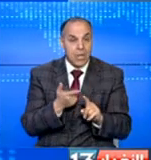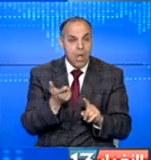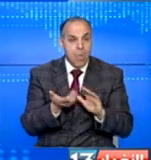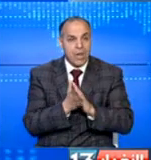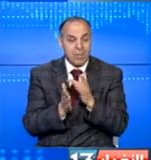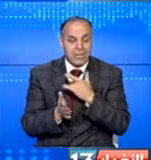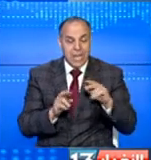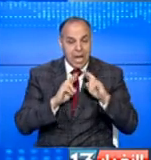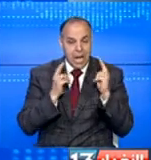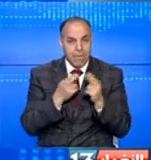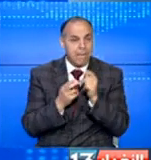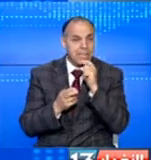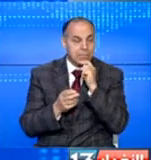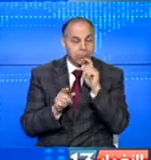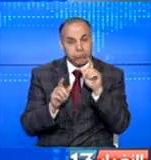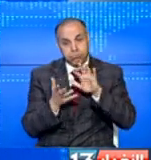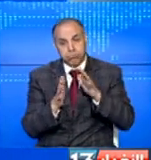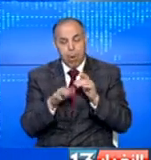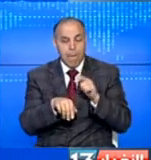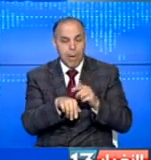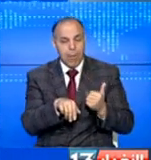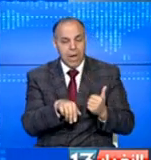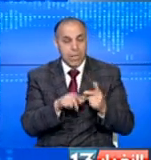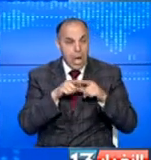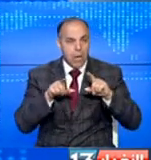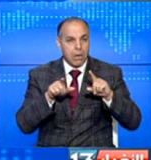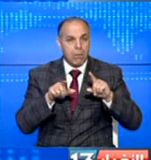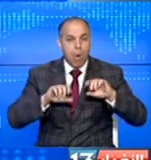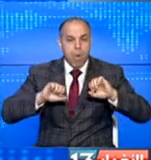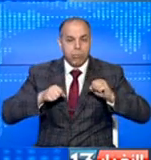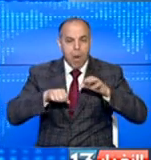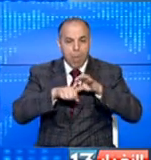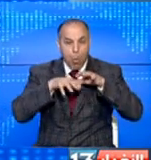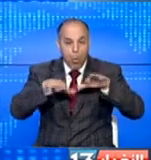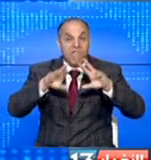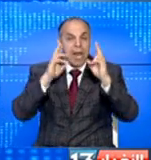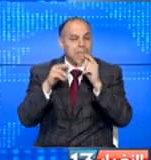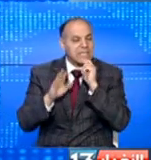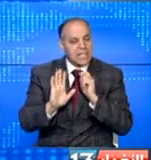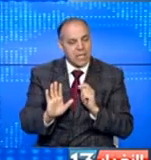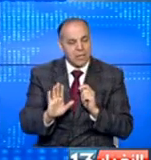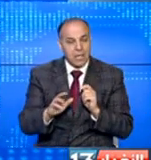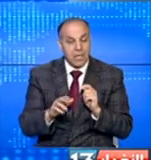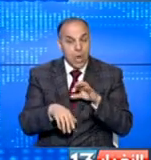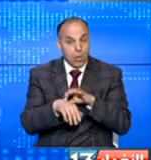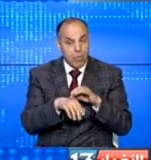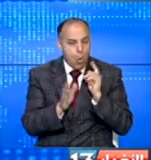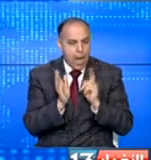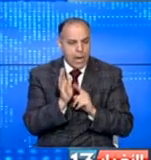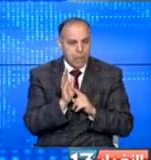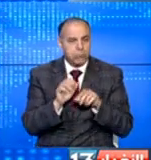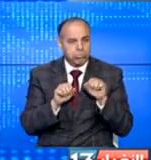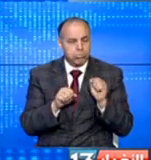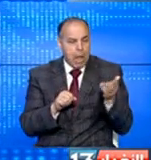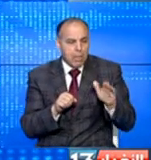ومنظمة الصحة العالمية ما تزال تقدر أن الوقت مبكر لإعلان حالة الوباء عالميا، خصوصا وأن الأطباء يؤكدون أن